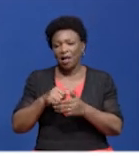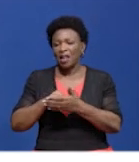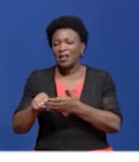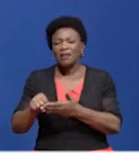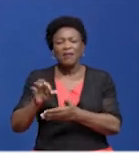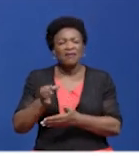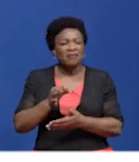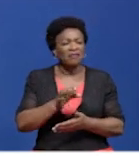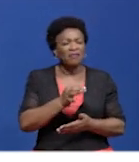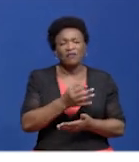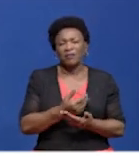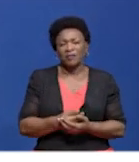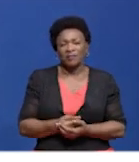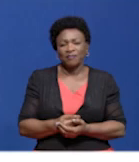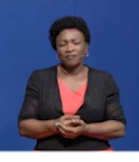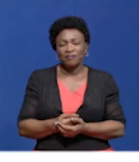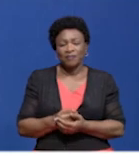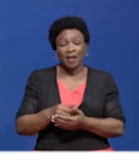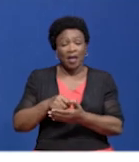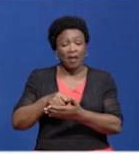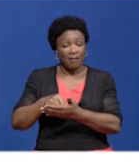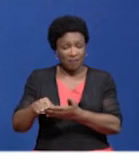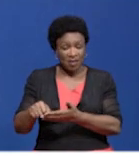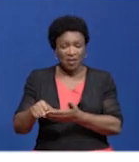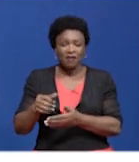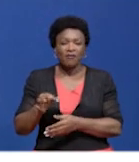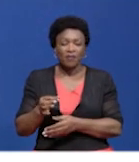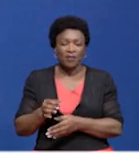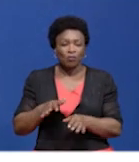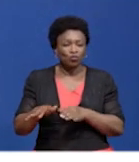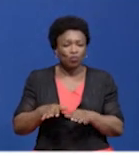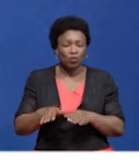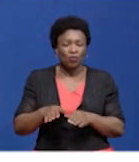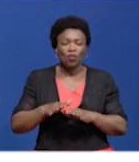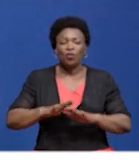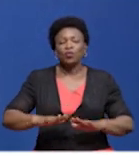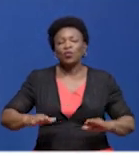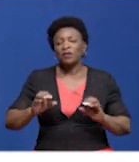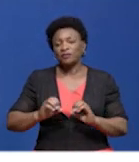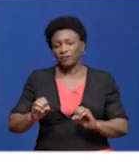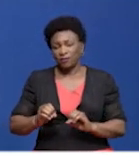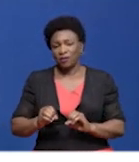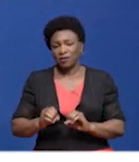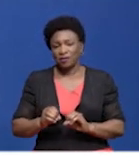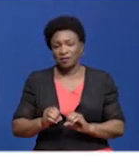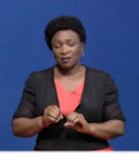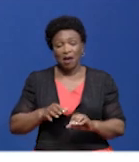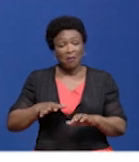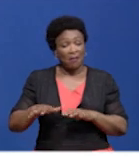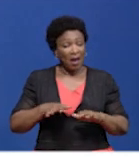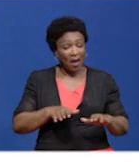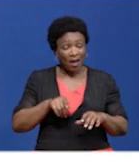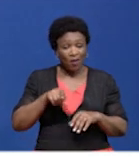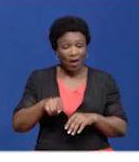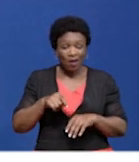ambo zanita kama badam kwa hiy madha huu ndio una watu utu huu wa kak nema na amba katika